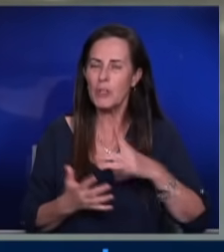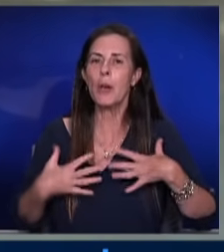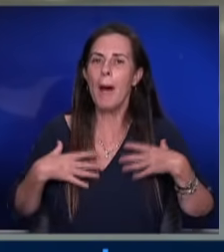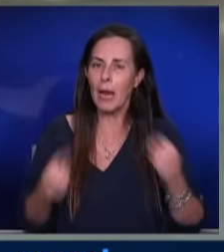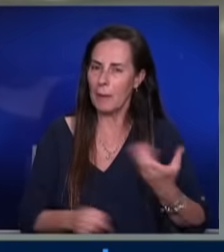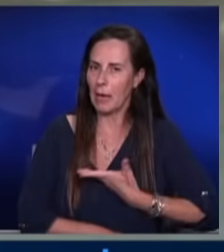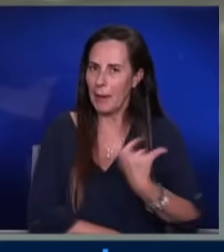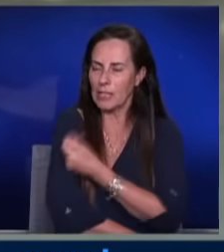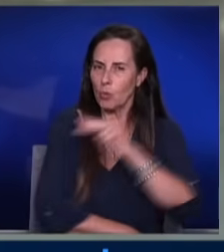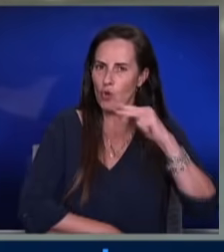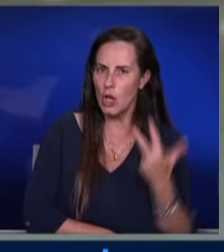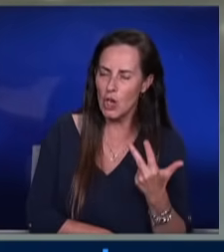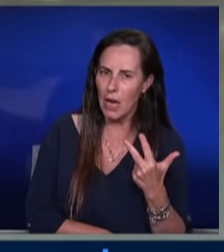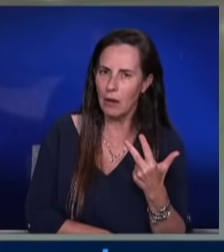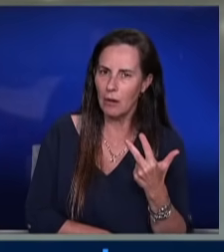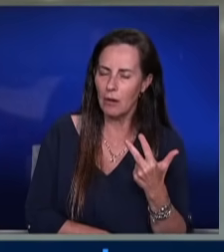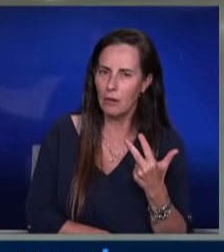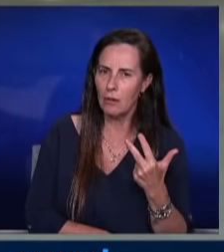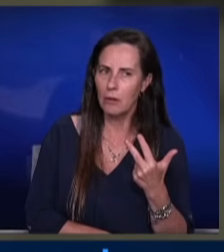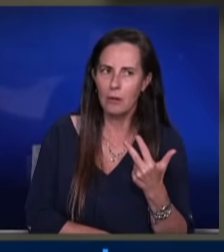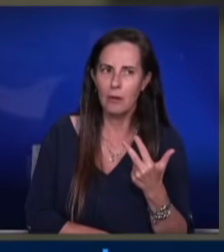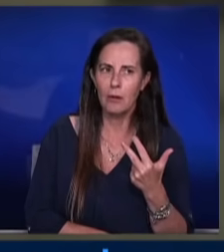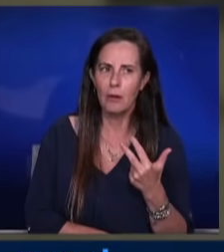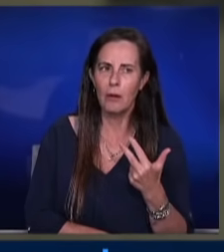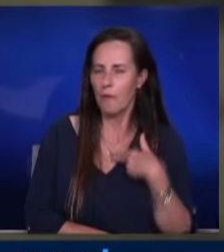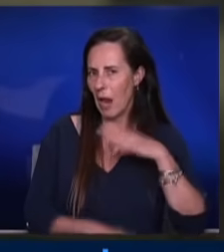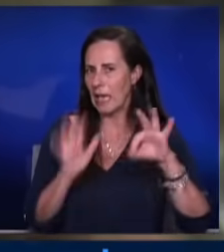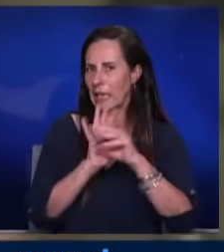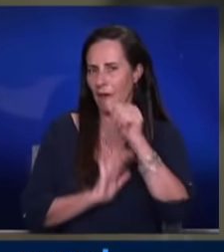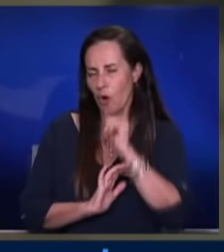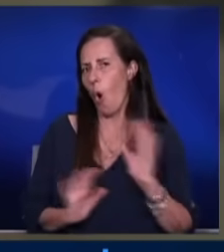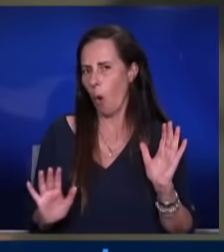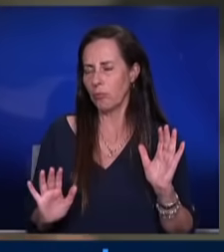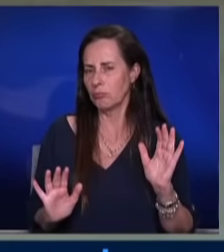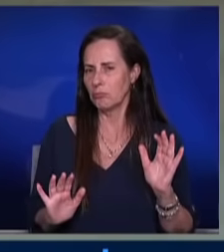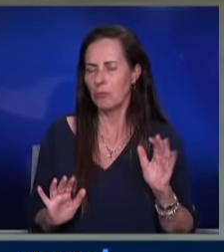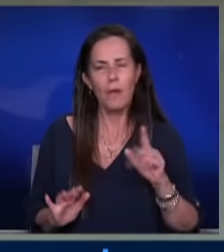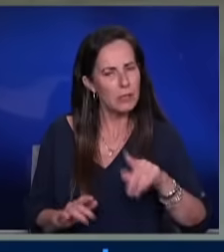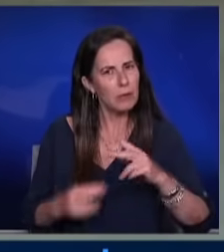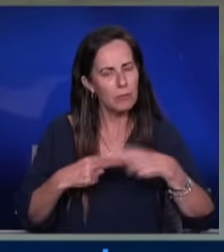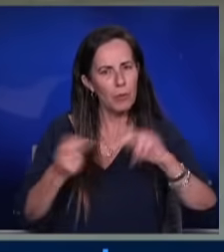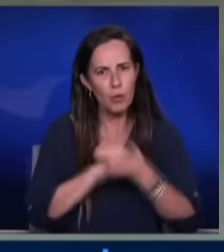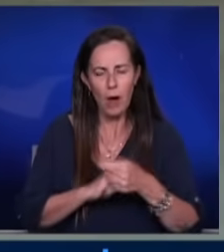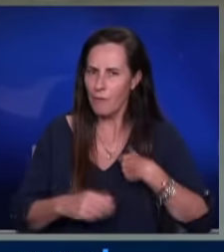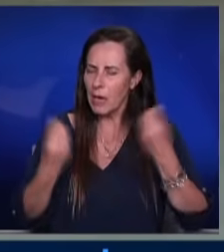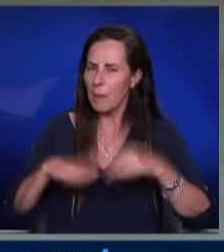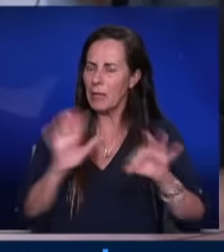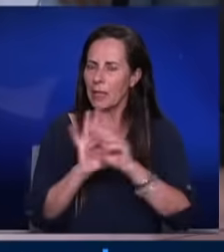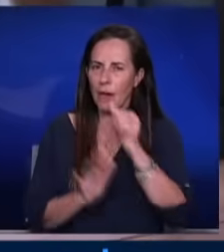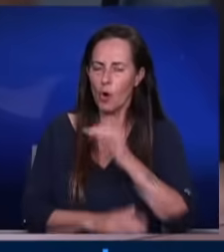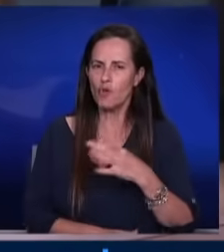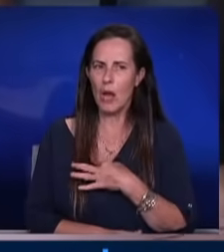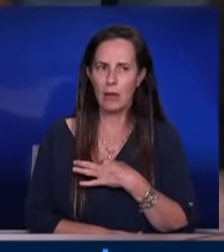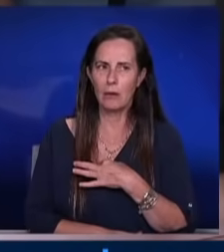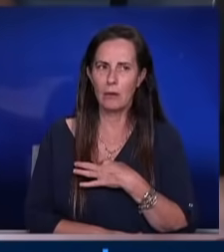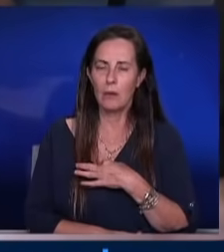לקבל חיסון נוסף, ונסעתי תו ירוק, תנאים לתו הירוק עומדים להשתנות, ואני עומד לאבד את התו הירוק שלי.